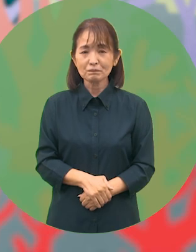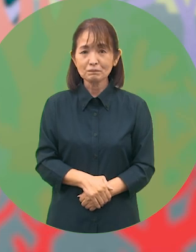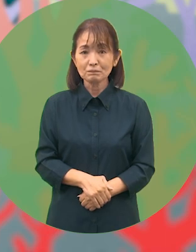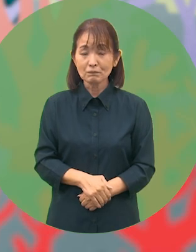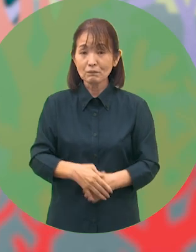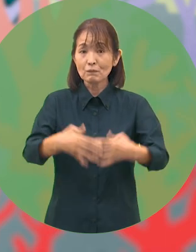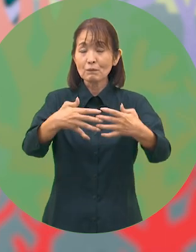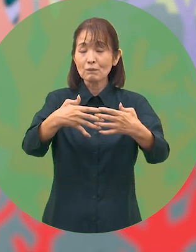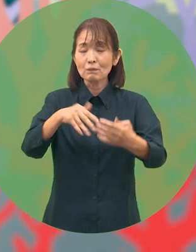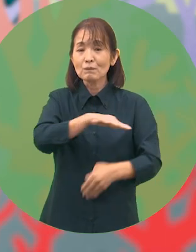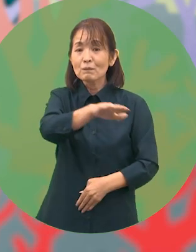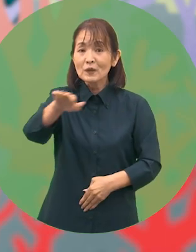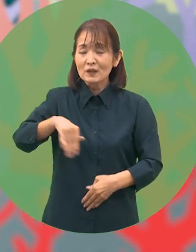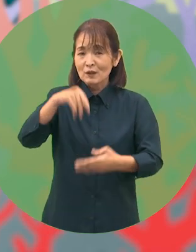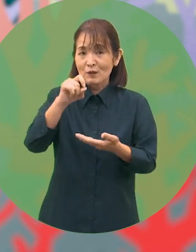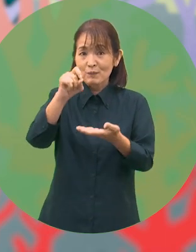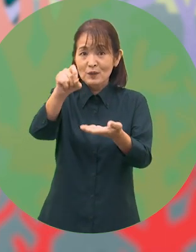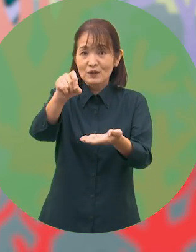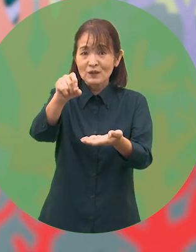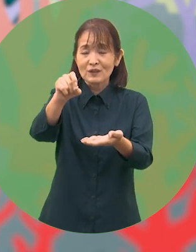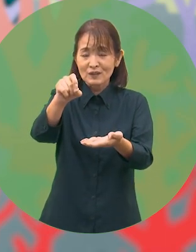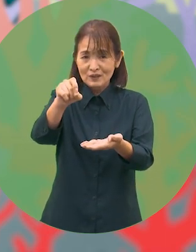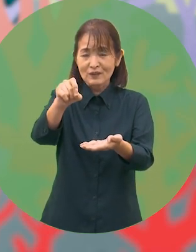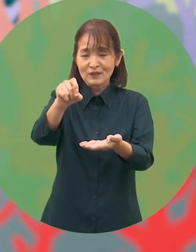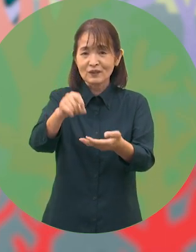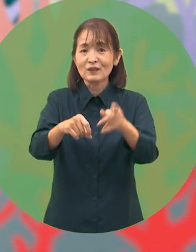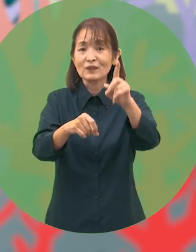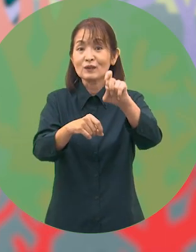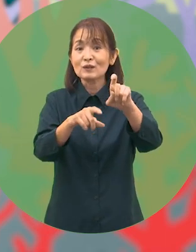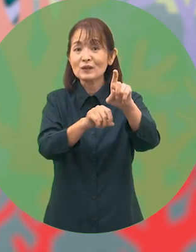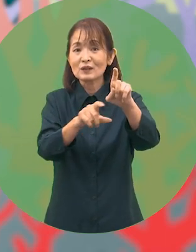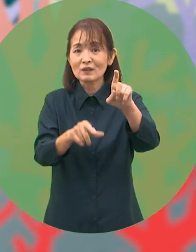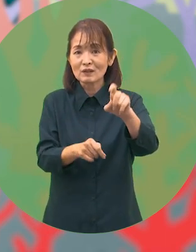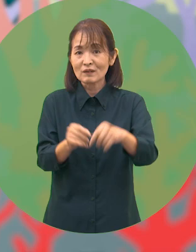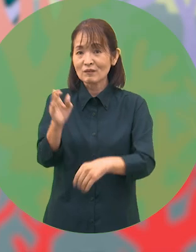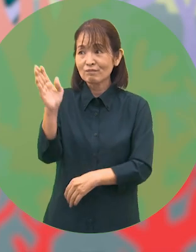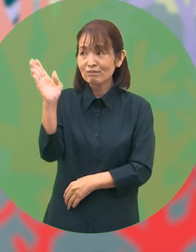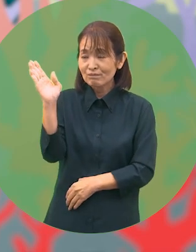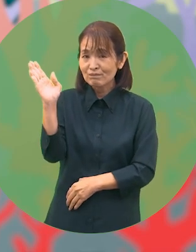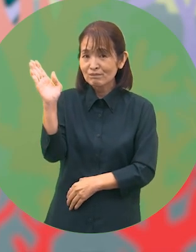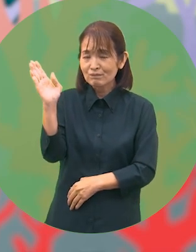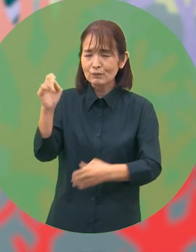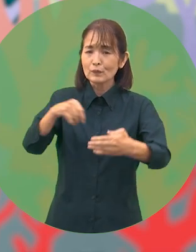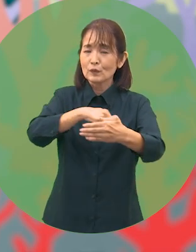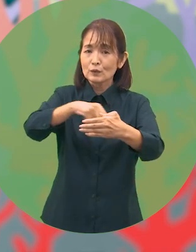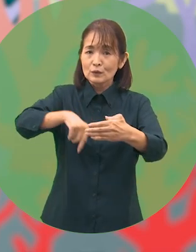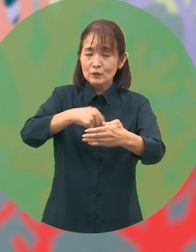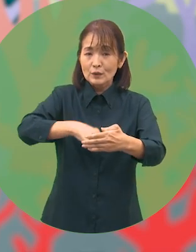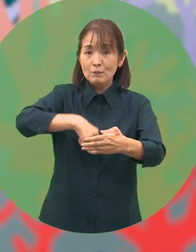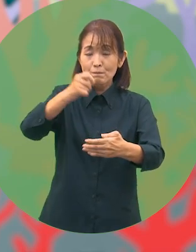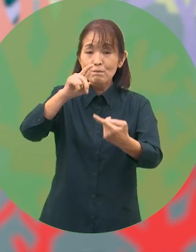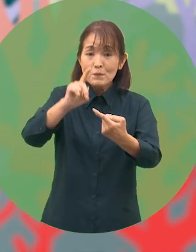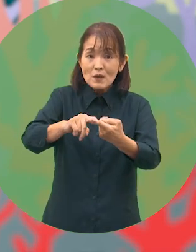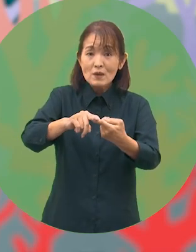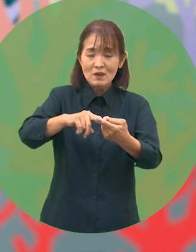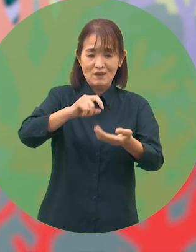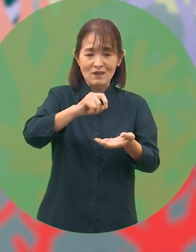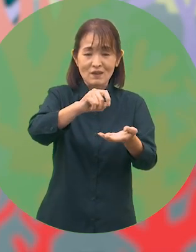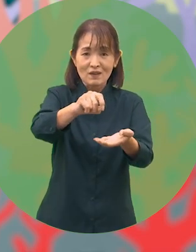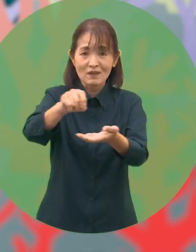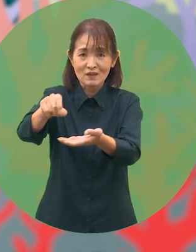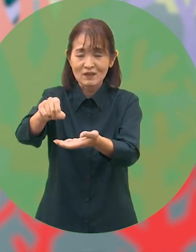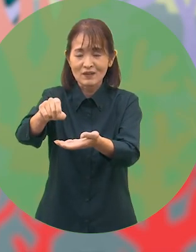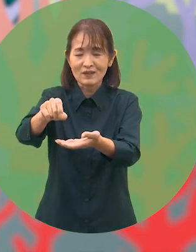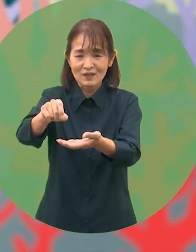ここで視聴者プレゼントのお知らせよ。今月はこちらの商品を抽選でプレゼントします。ふるってのご応